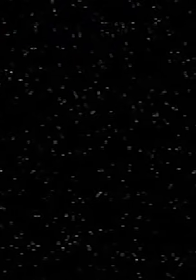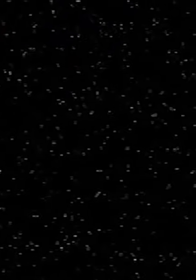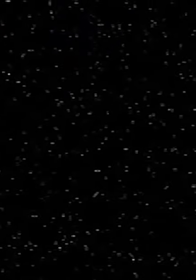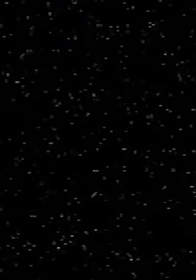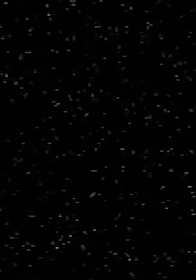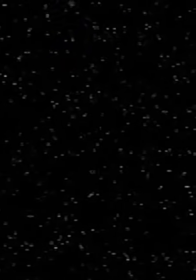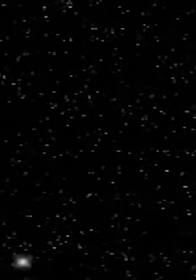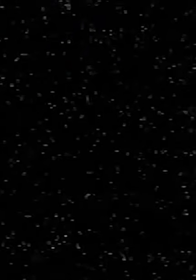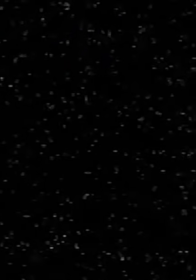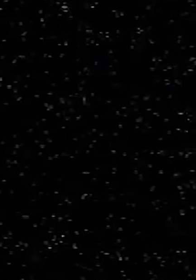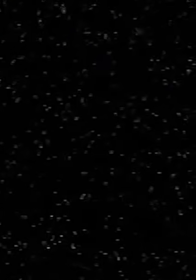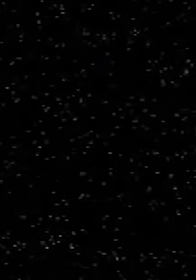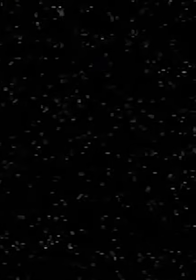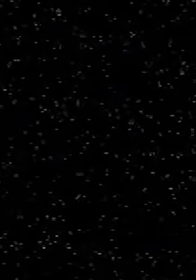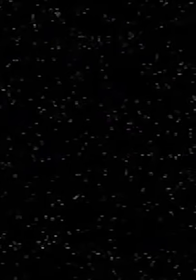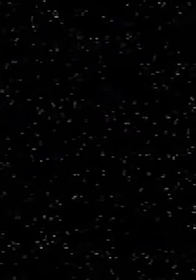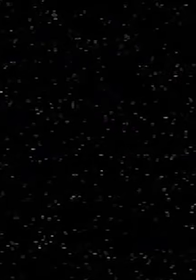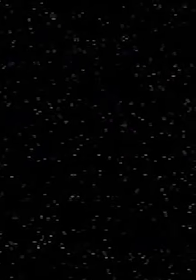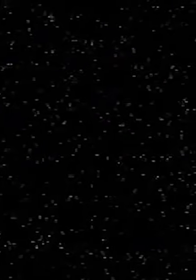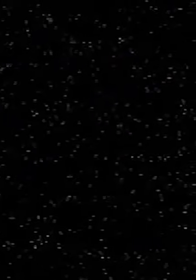निर्वर्णा पदं